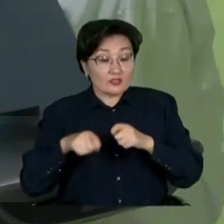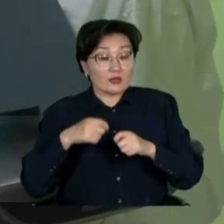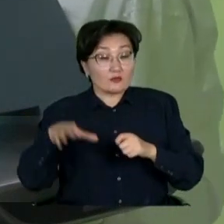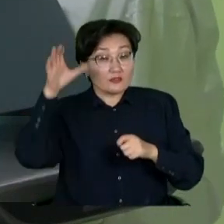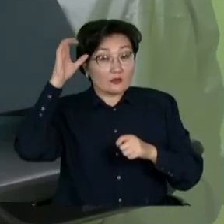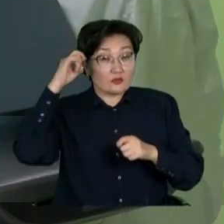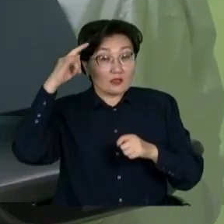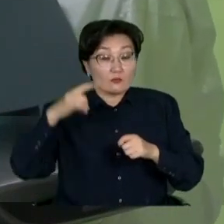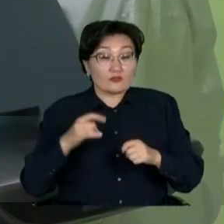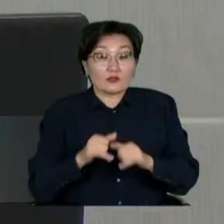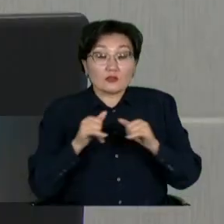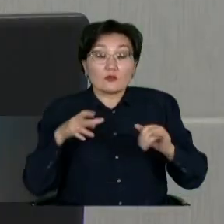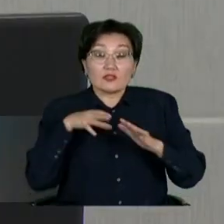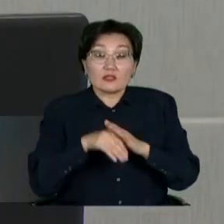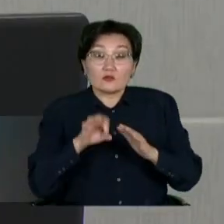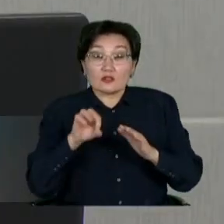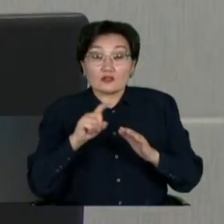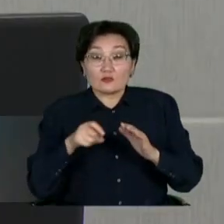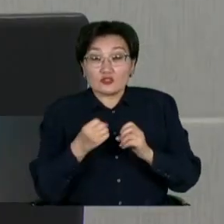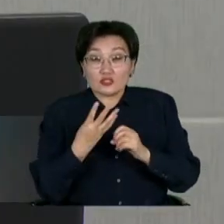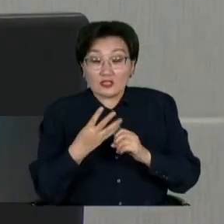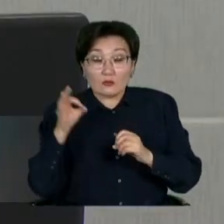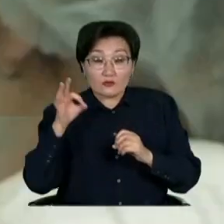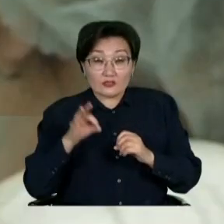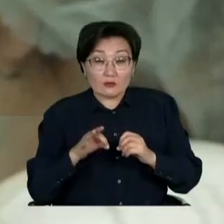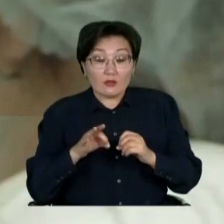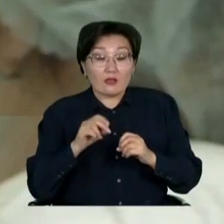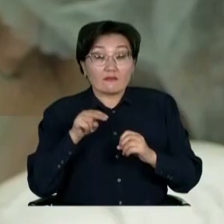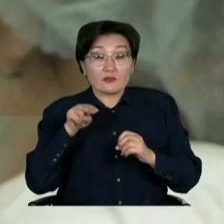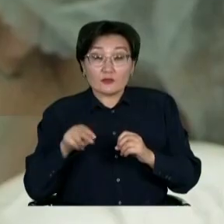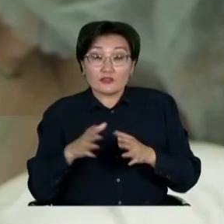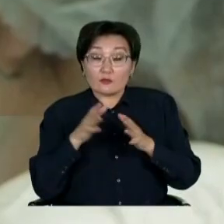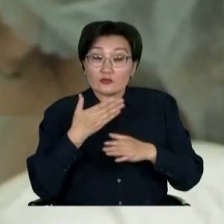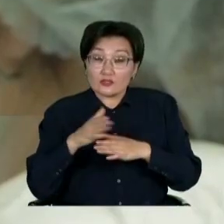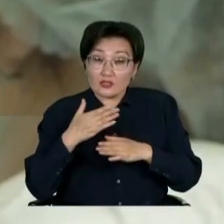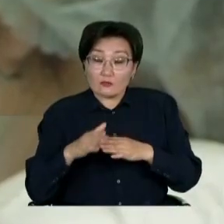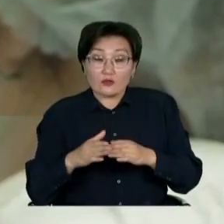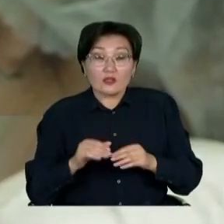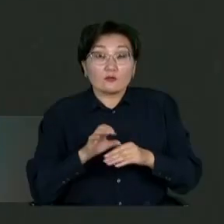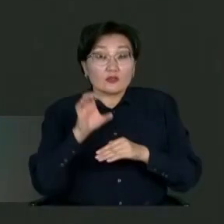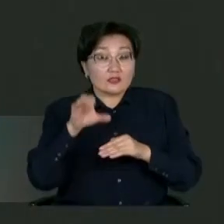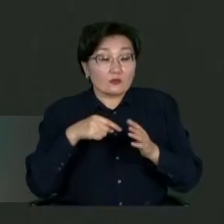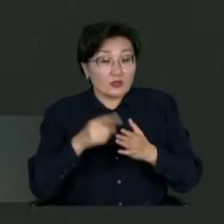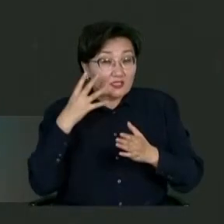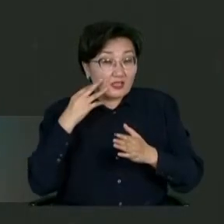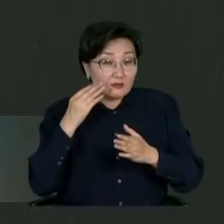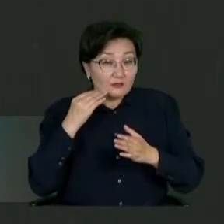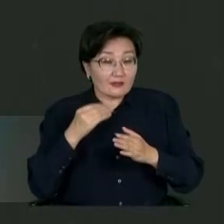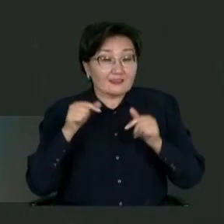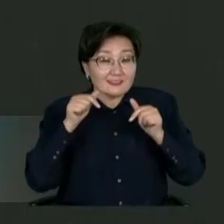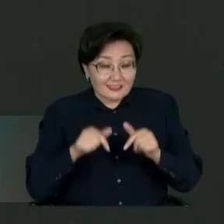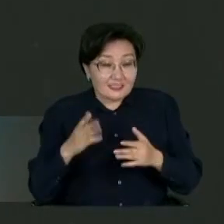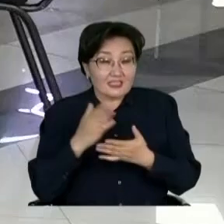науки в стране растёт и составляет 0,14 от ВВП большая часть средств сосредоточено в городах Алмааты и Астана что